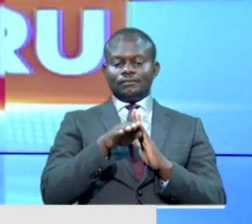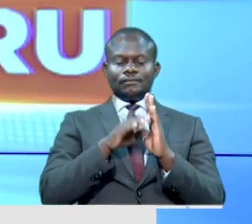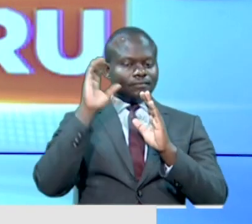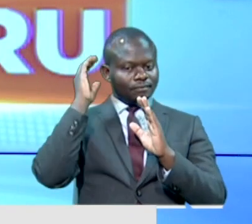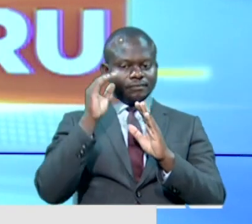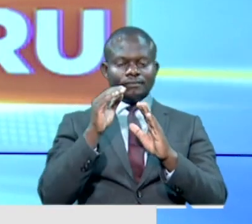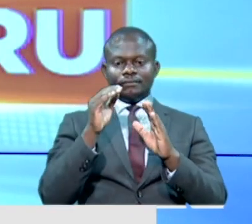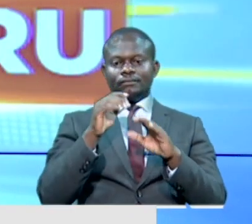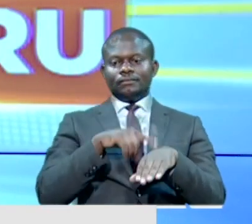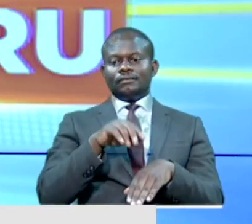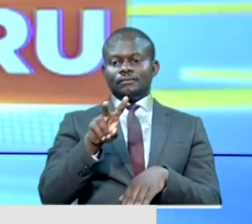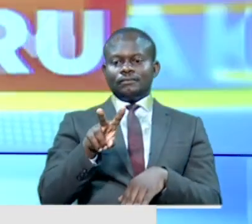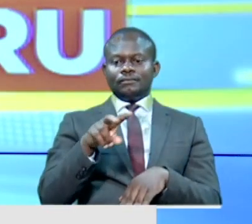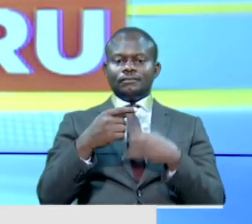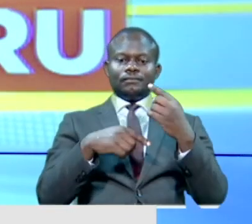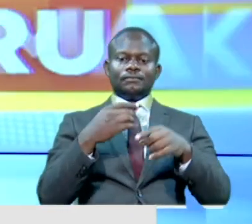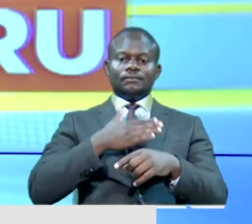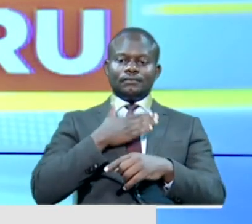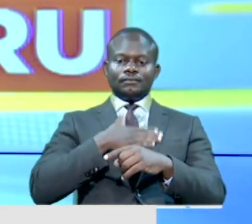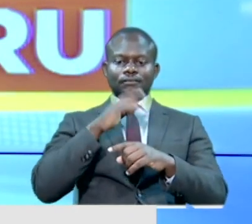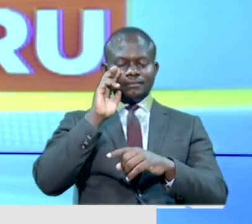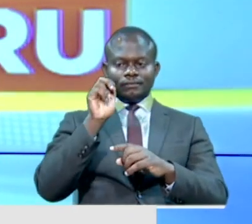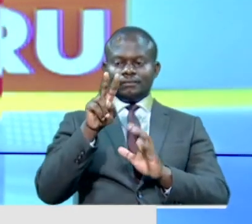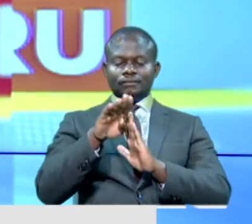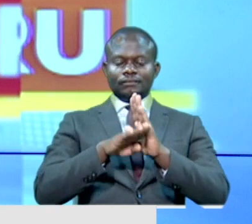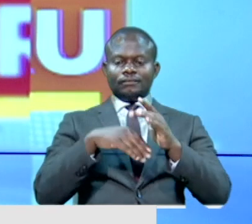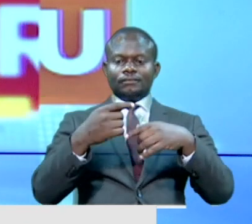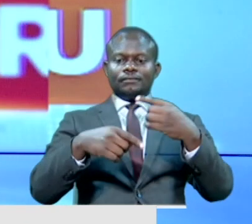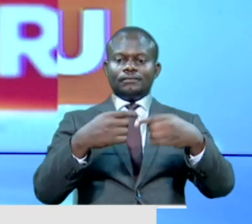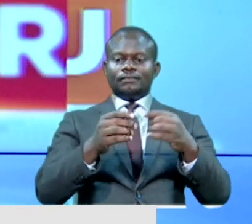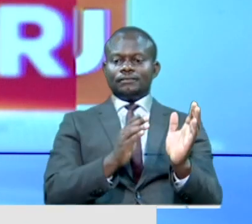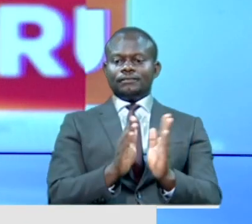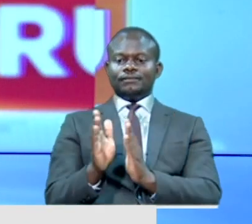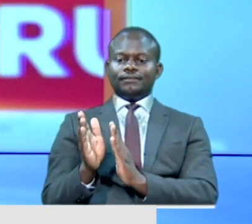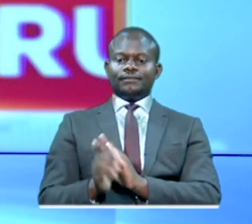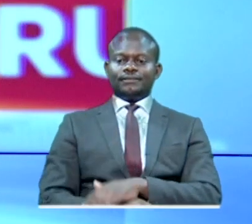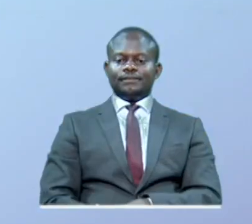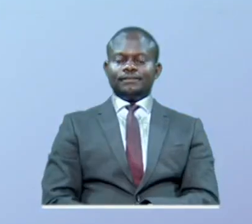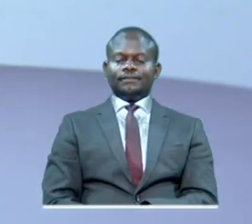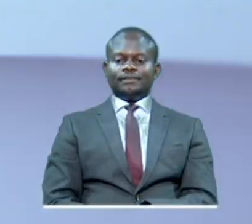y'amakuru ni ku mugoroba ku isaha y'isambiri mukomeze kunogerwa na gahunda zose televiziyo Rwanda yabateguriye